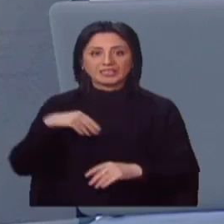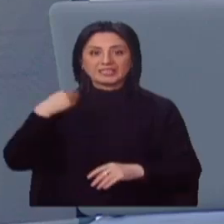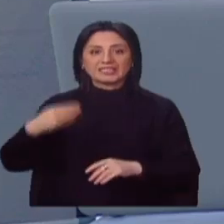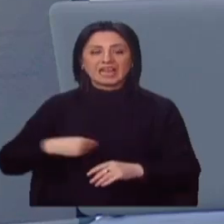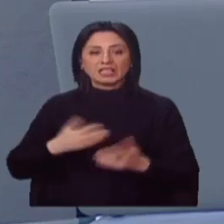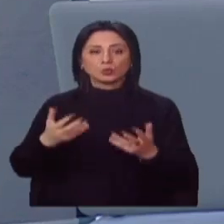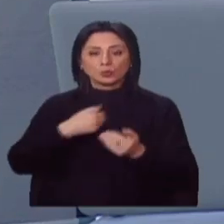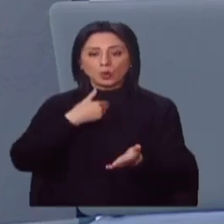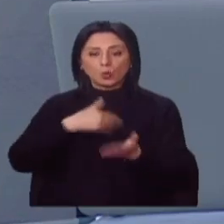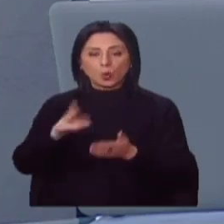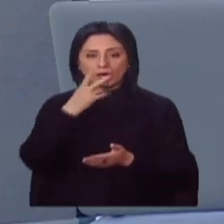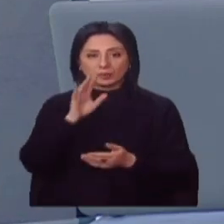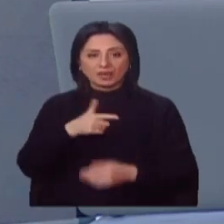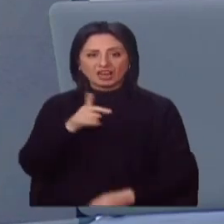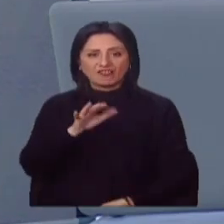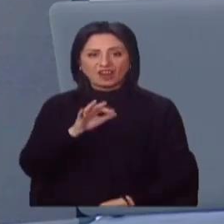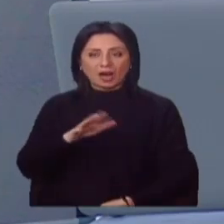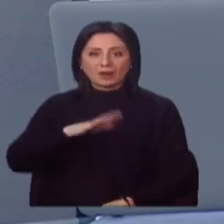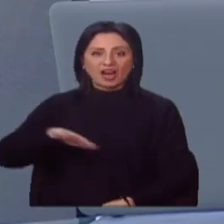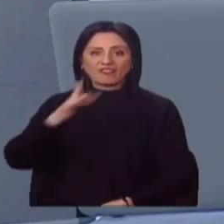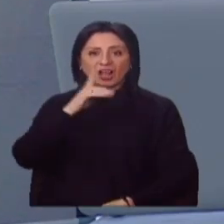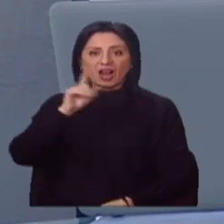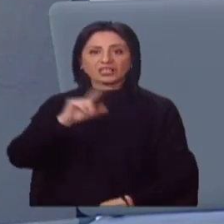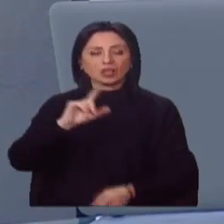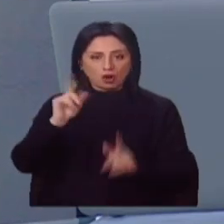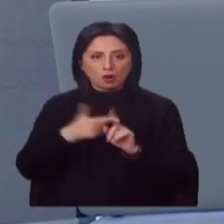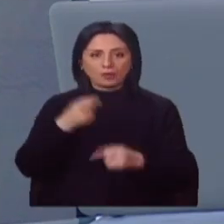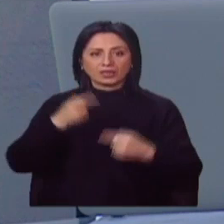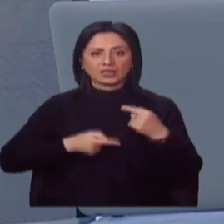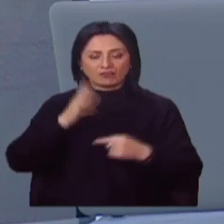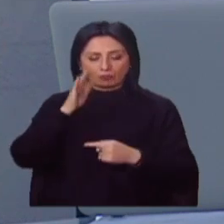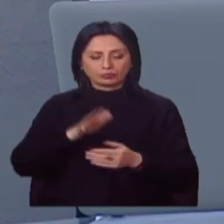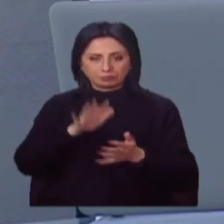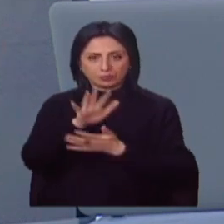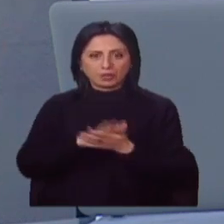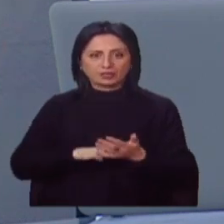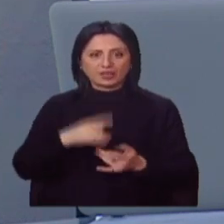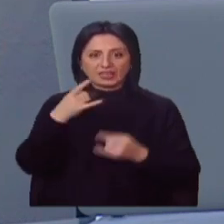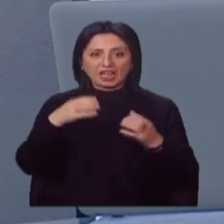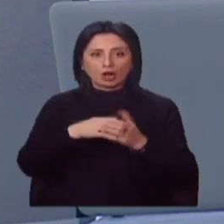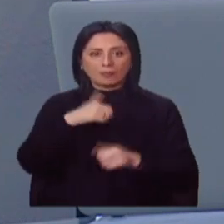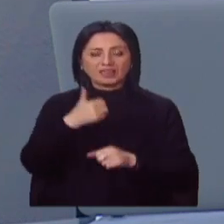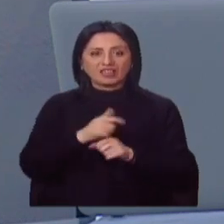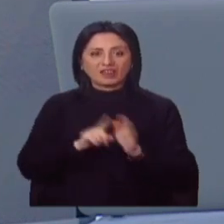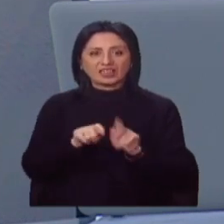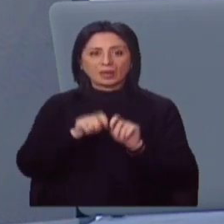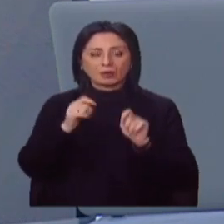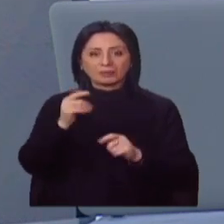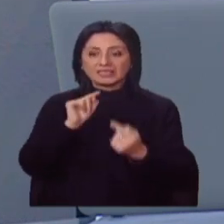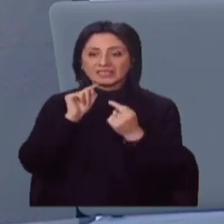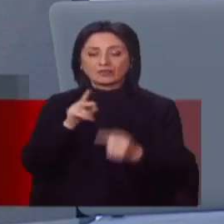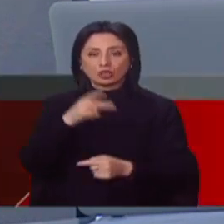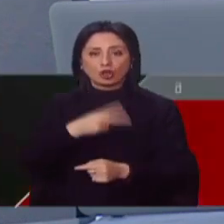Strasburgidan miqebuli uarish miuxedevat niga guaram yak qeqnis parglebs garet samartlebrevi davis gagrzelebas anonsebs tale kompaniam tavaris damputznebeli mis